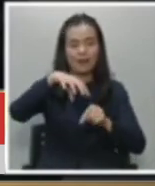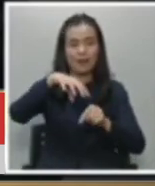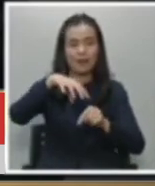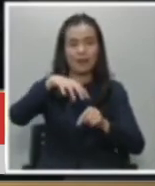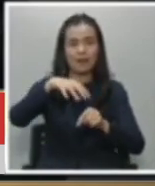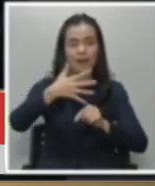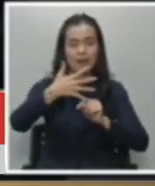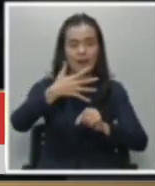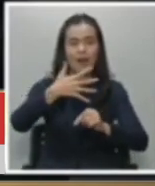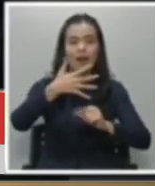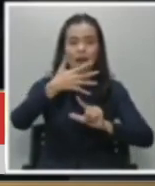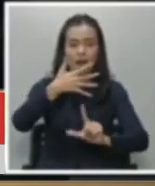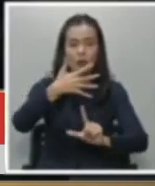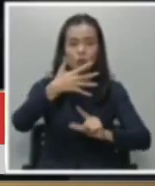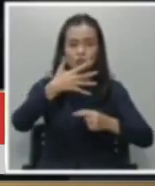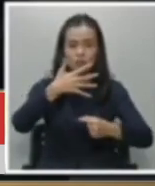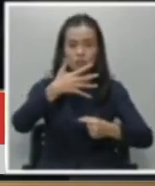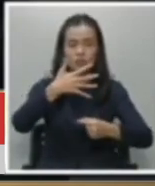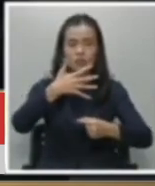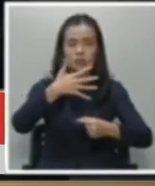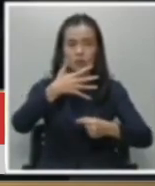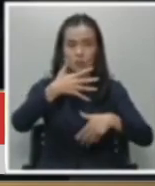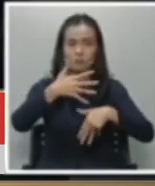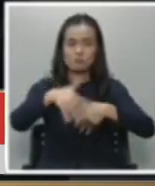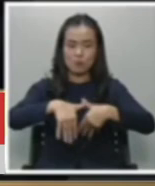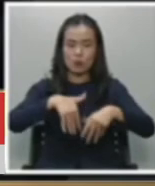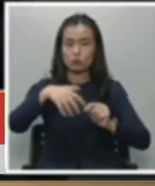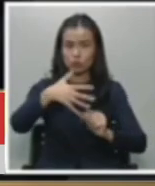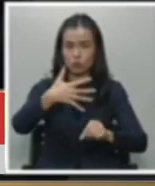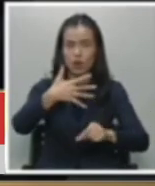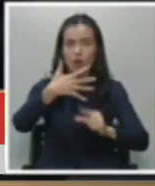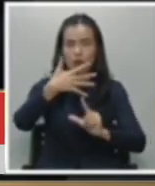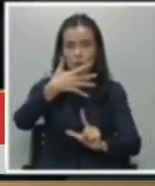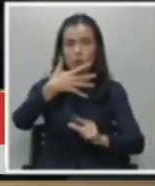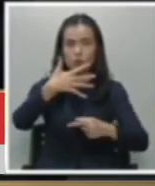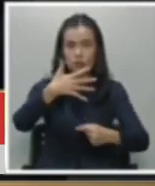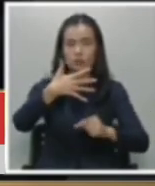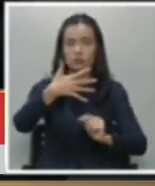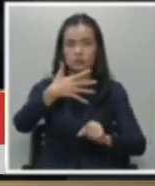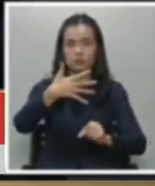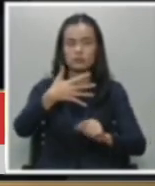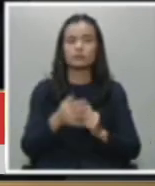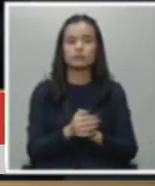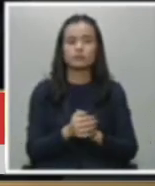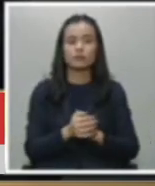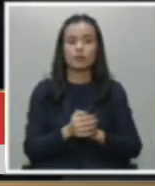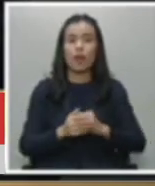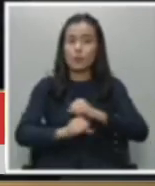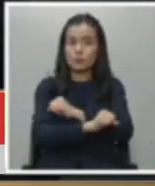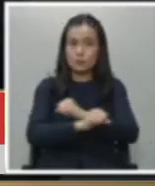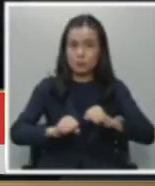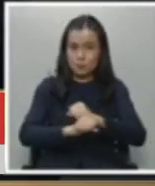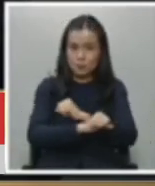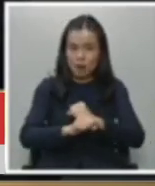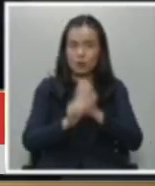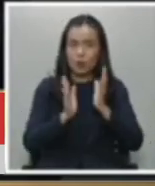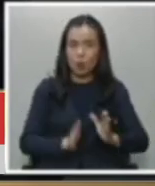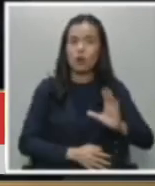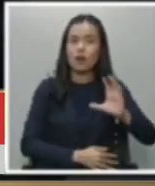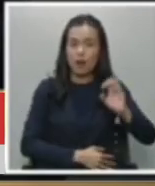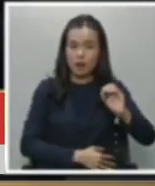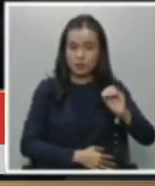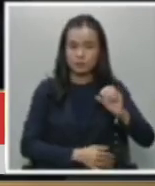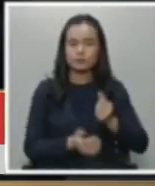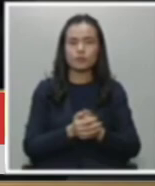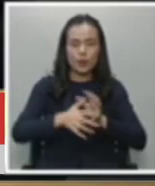งมีประชาชนติดอยู่จำนวนหนึ่งนะครับมีติดอยู่ที่ฟิตเนสประมาณ50กว่าคนค่